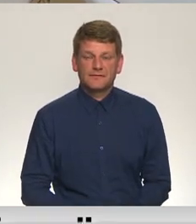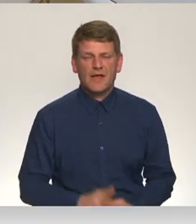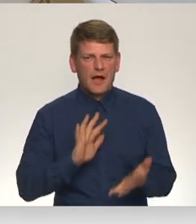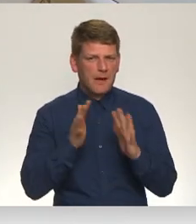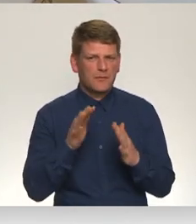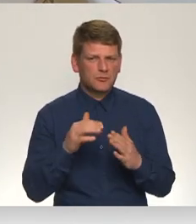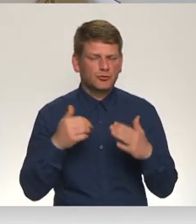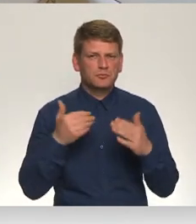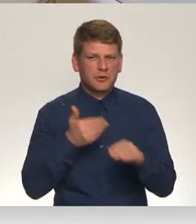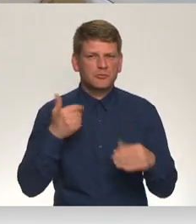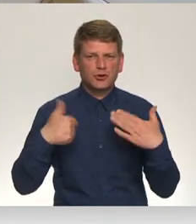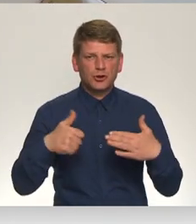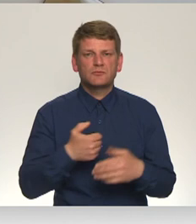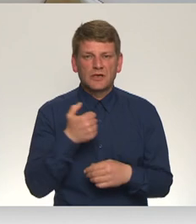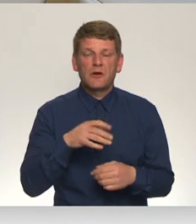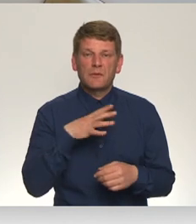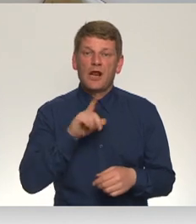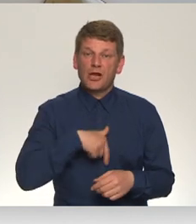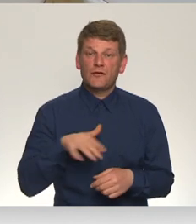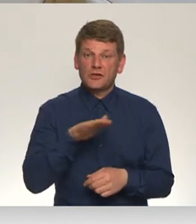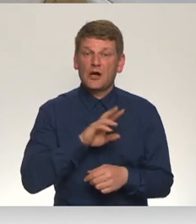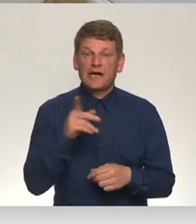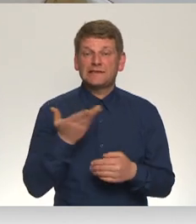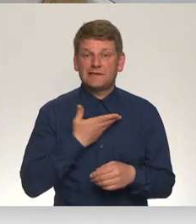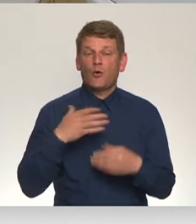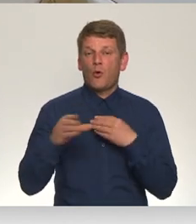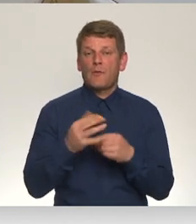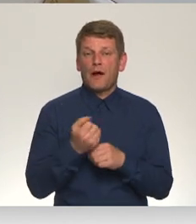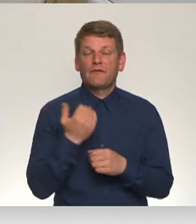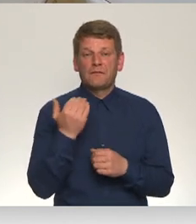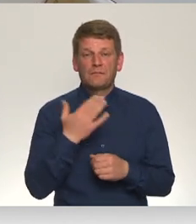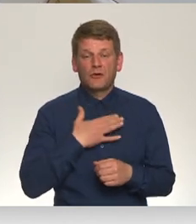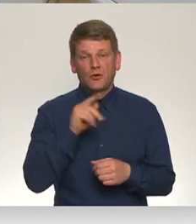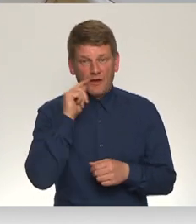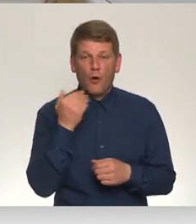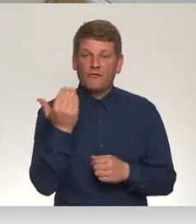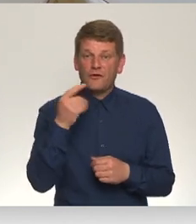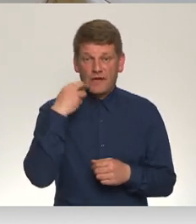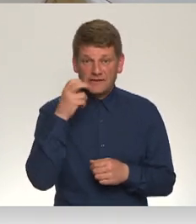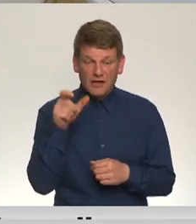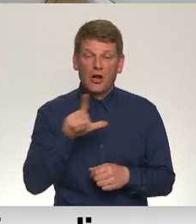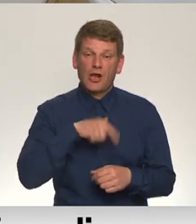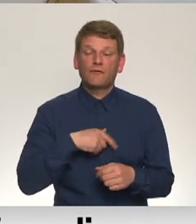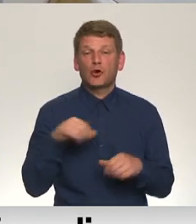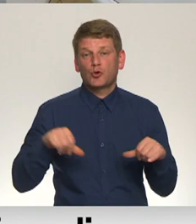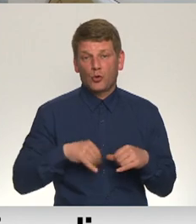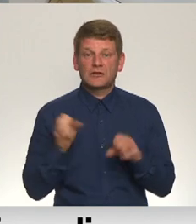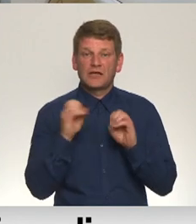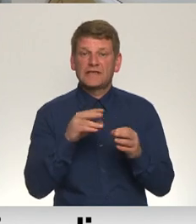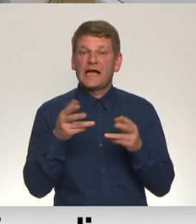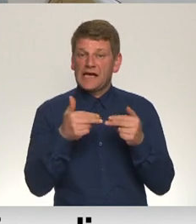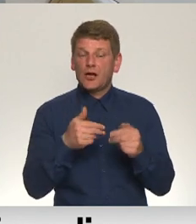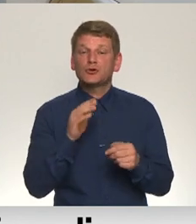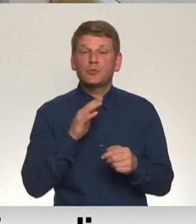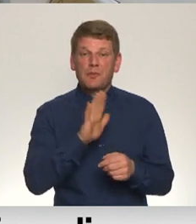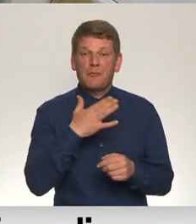Apmēram pirms 60 gadiem bija latviešu ģimene, kas dzīvoja kopā ar manu tēvu un viņa vecākiem. Latviešu kungs atstāja savus ierakstus pie mana tēva.